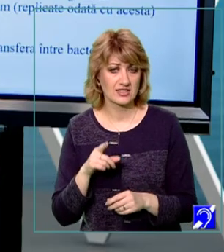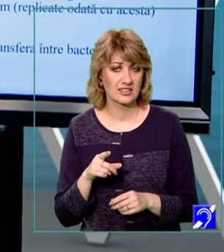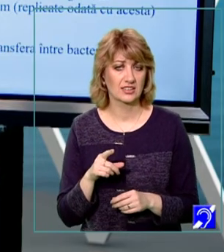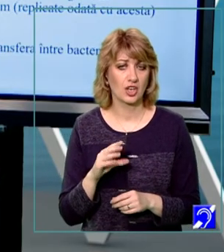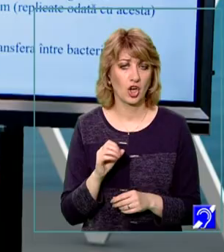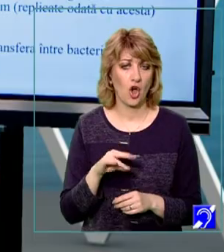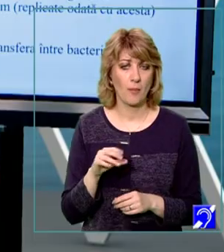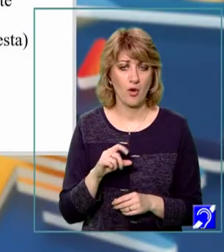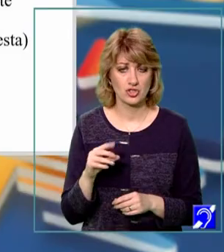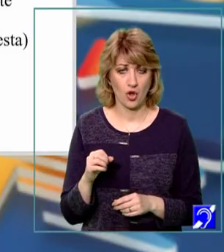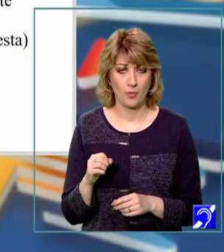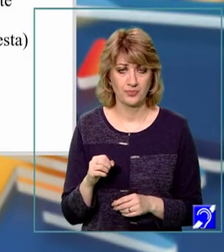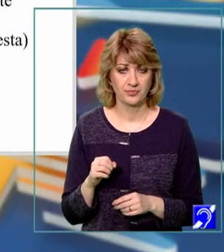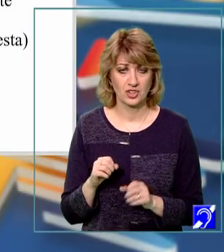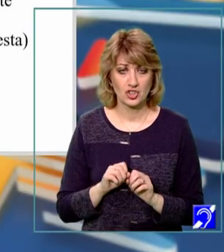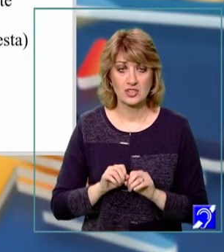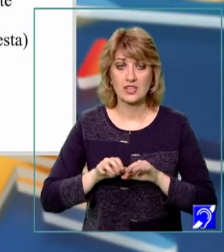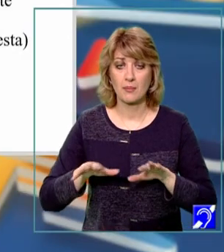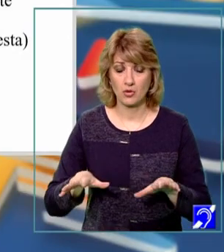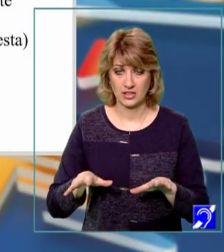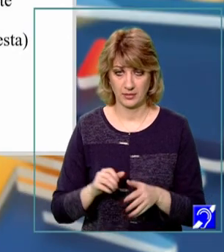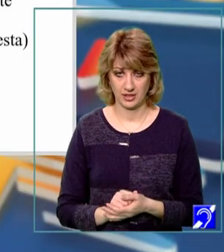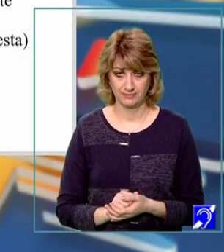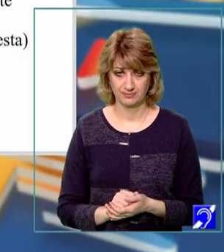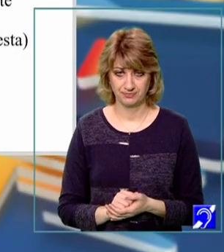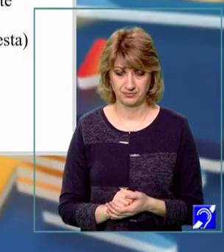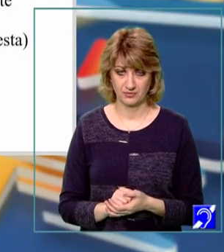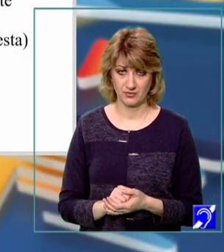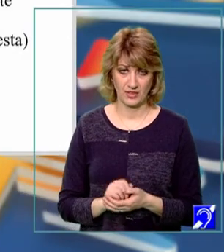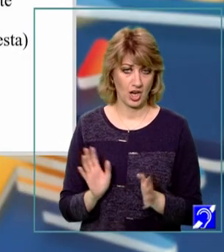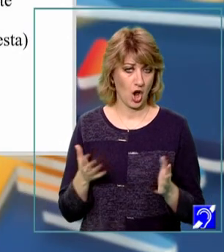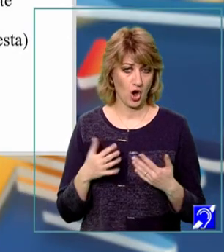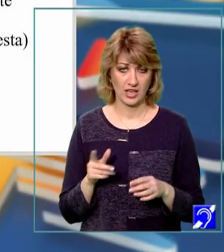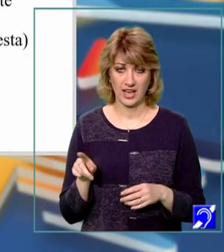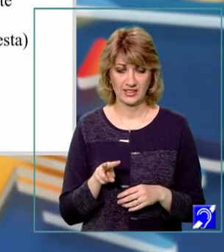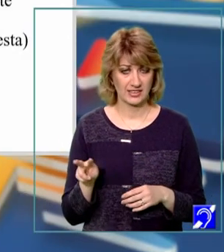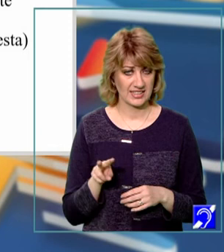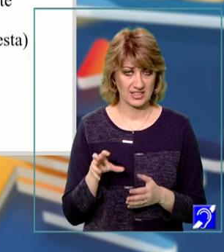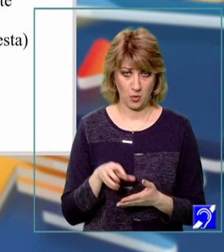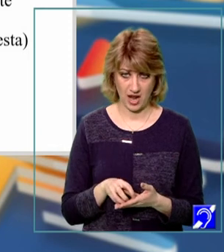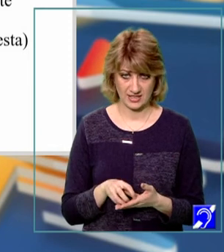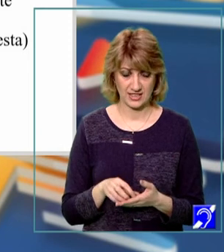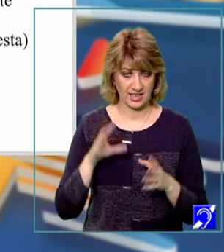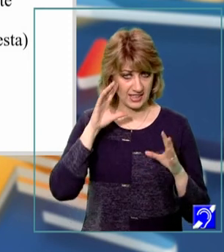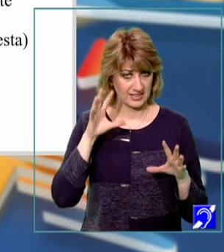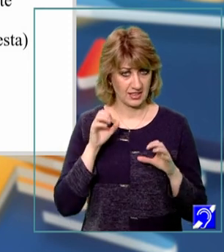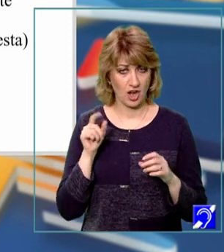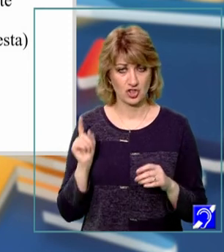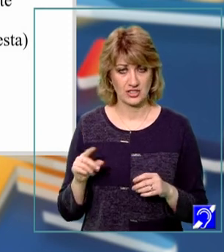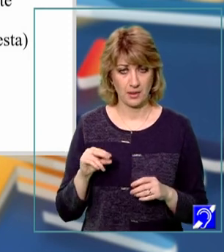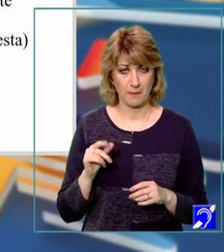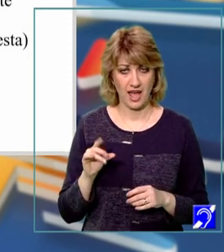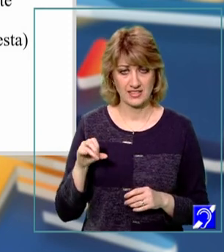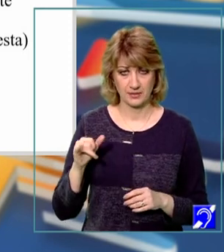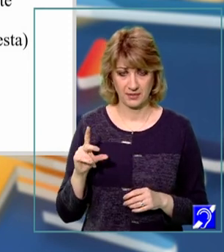ulterior replicându-se odată cu acesta. În oricare dintre situații, reținem că aceste plasmide sunt